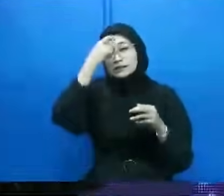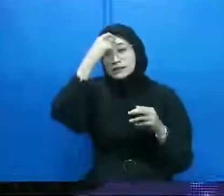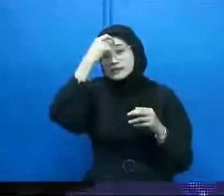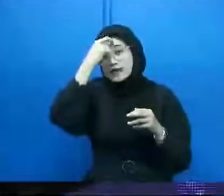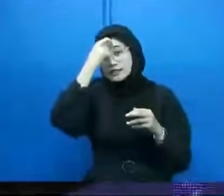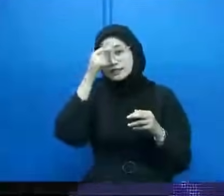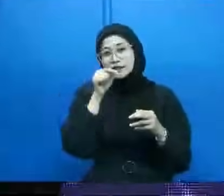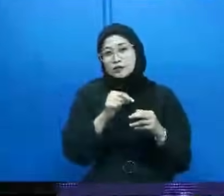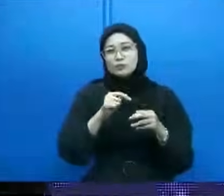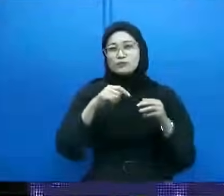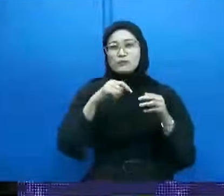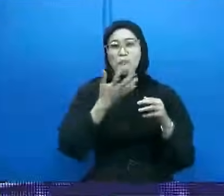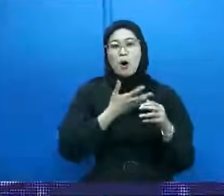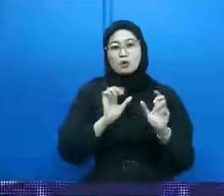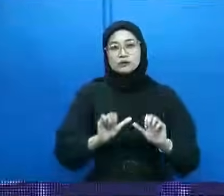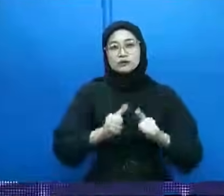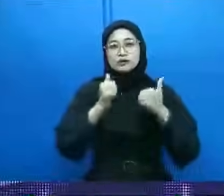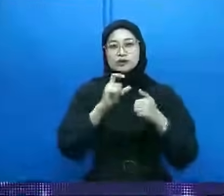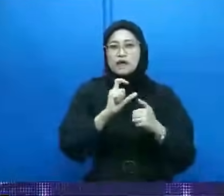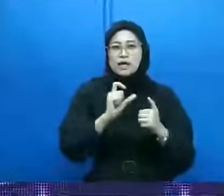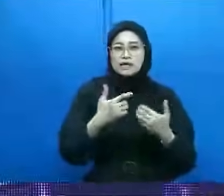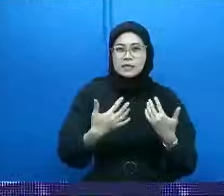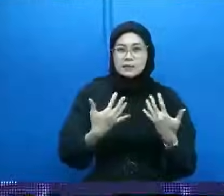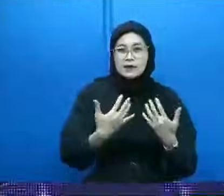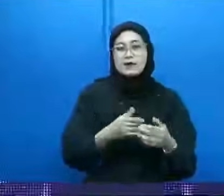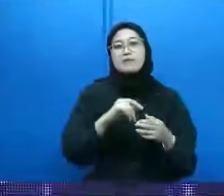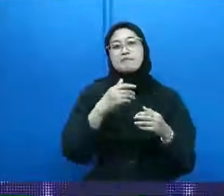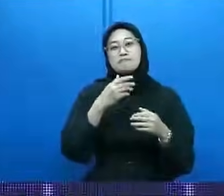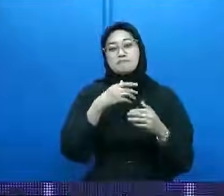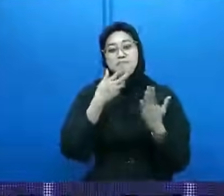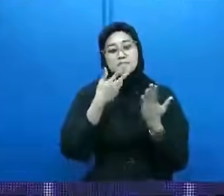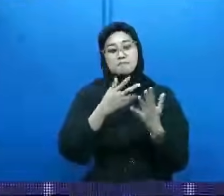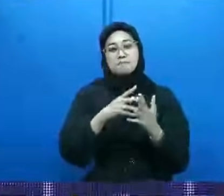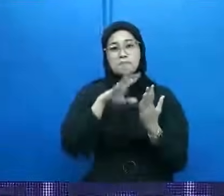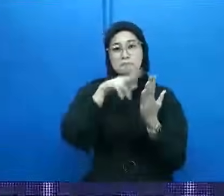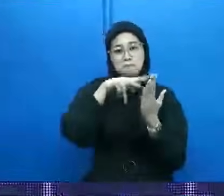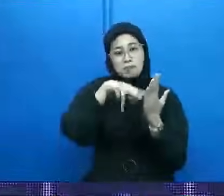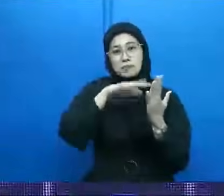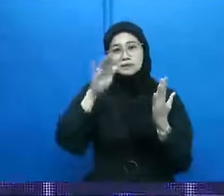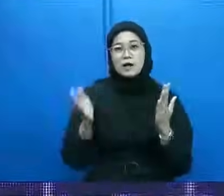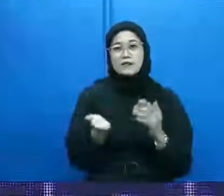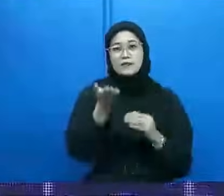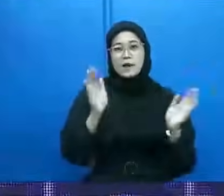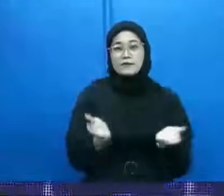apapun. Orang sekarang sakit tidak lebih parah dibandingkan orang dulu. Seribu kali Al-Fatihah, nambah penyakit.